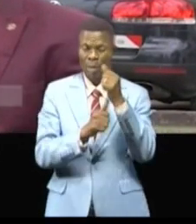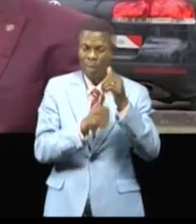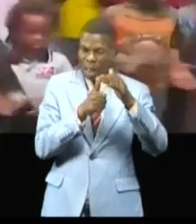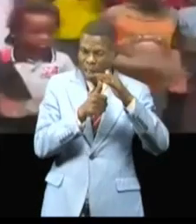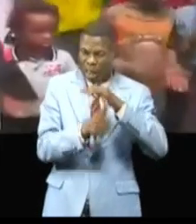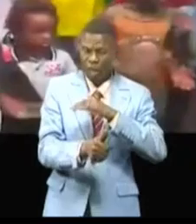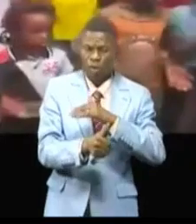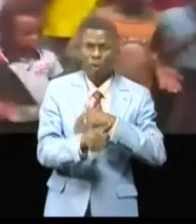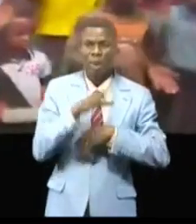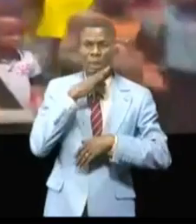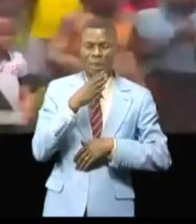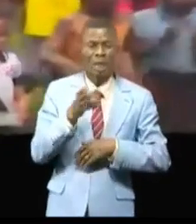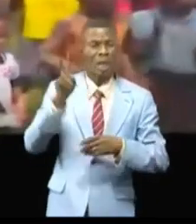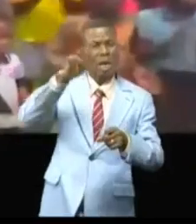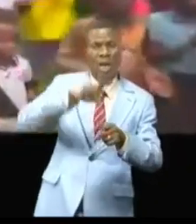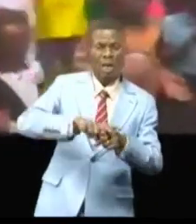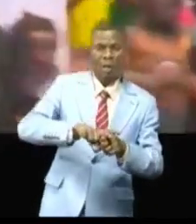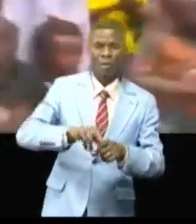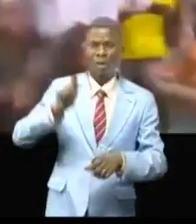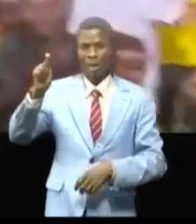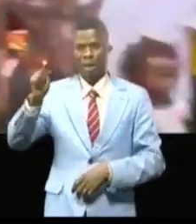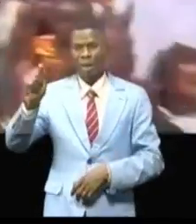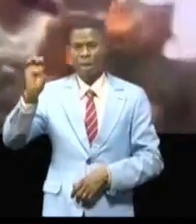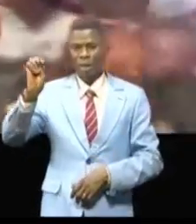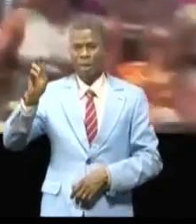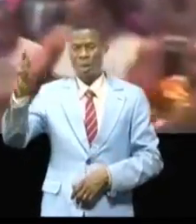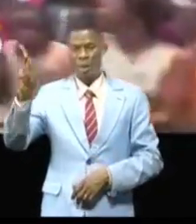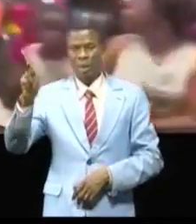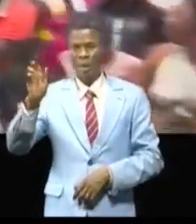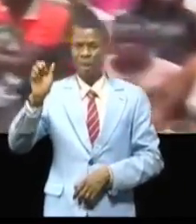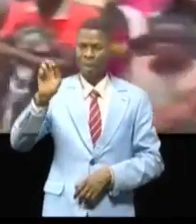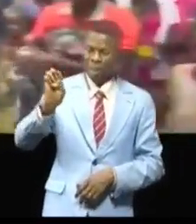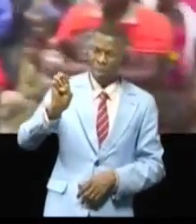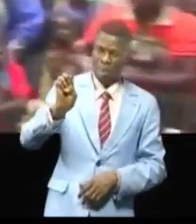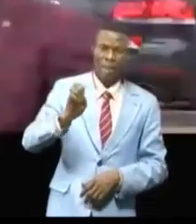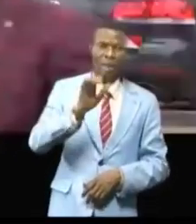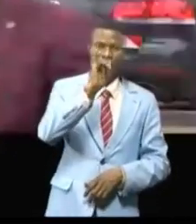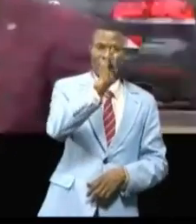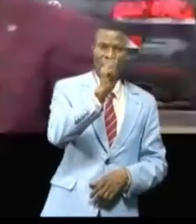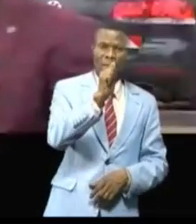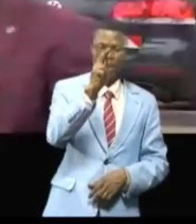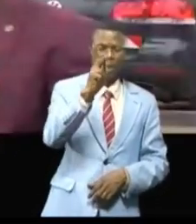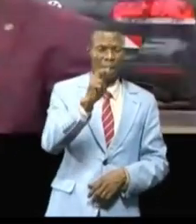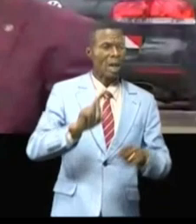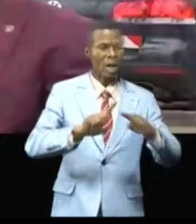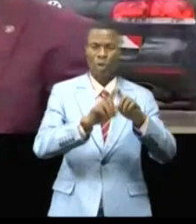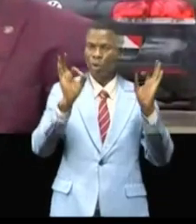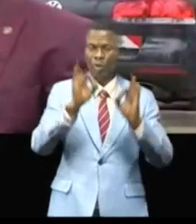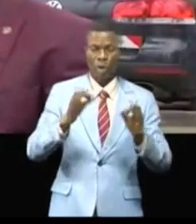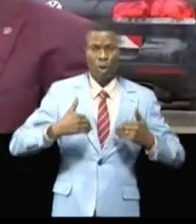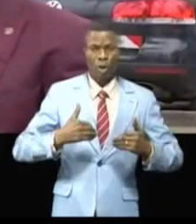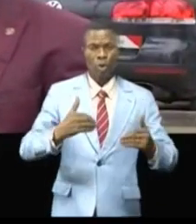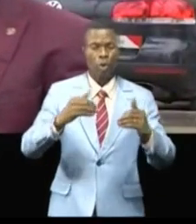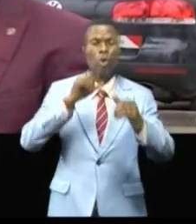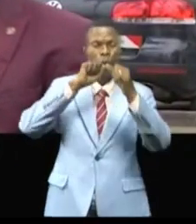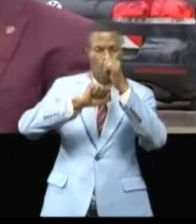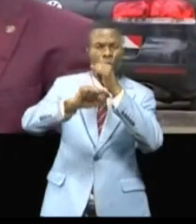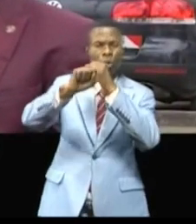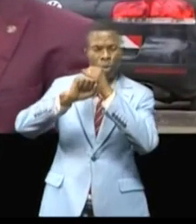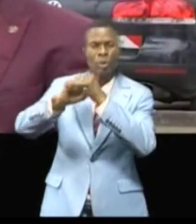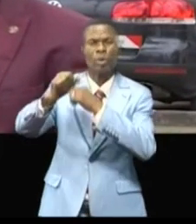et il n'y a pas de violence entre Teke et Yaka. Ça, ils comprennent. Et nous devons continuer cette